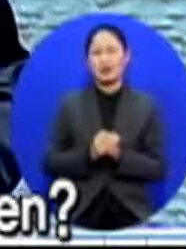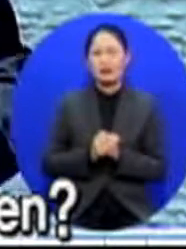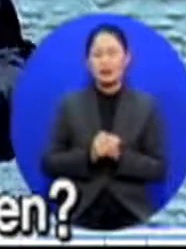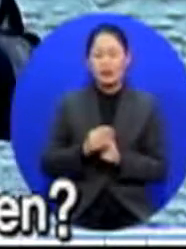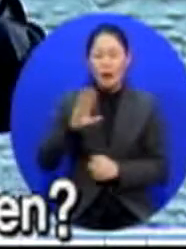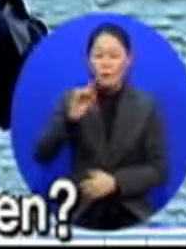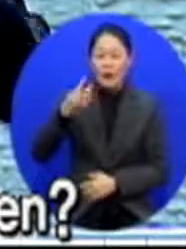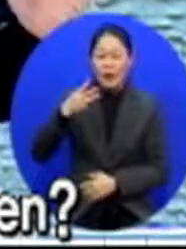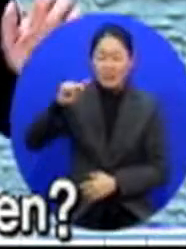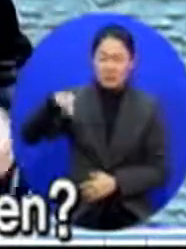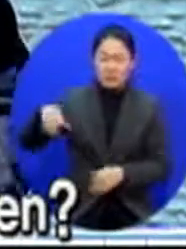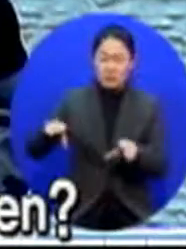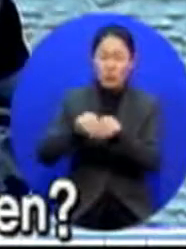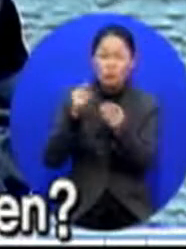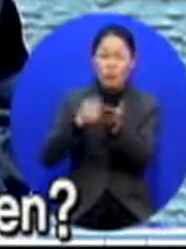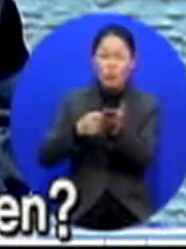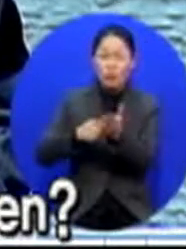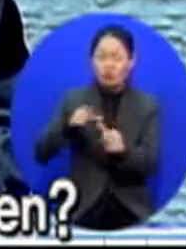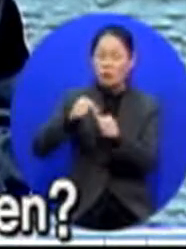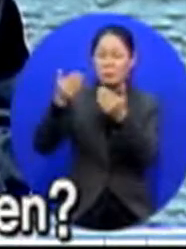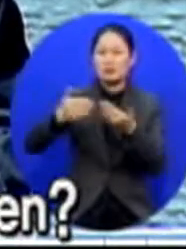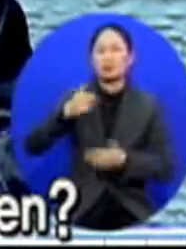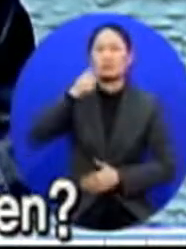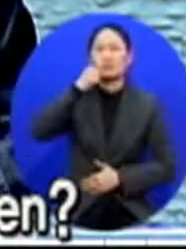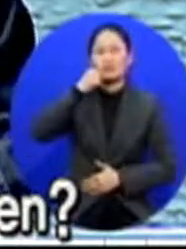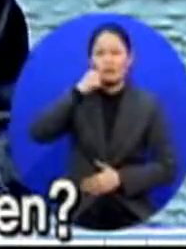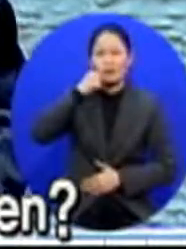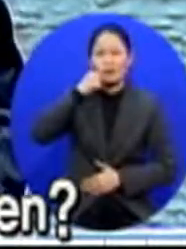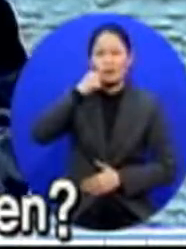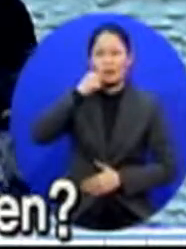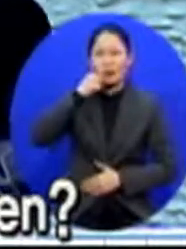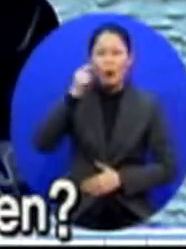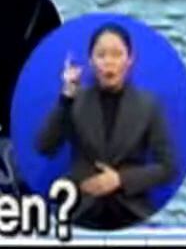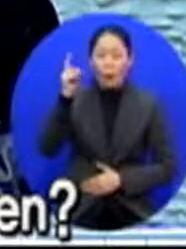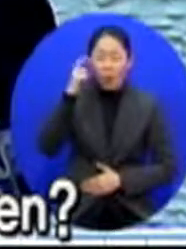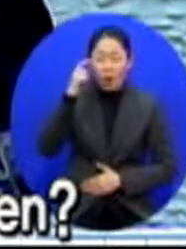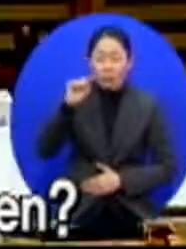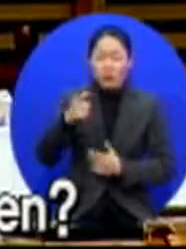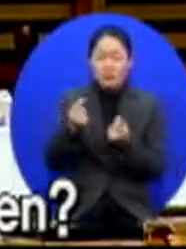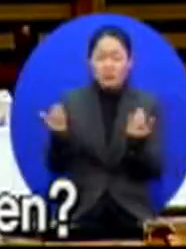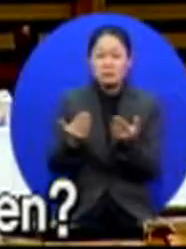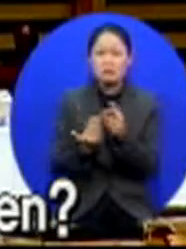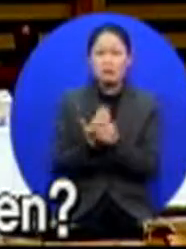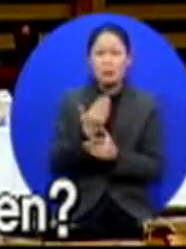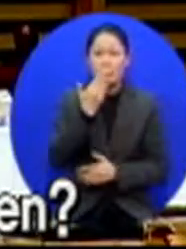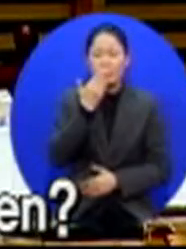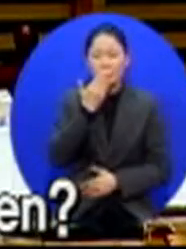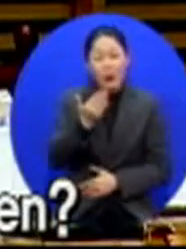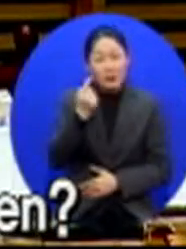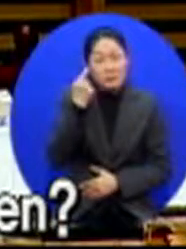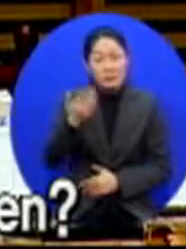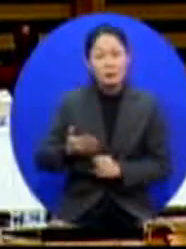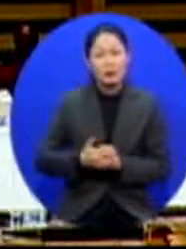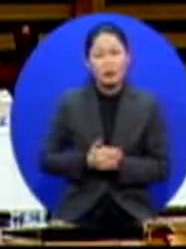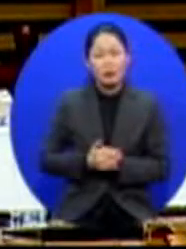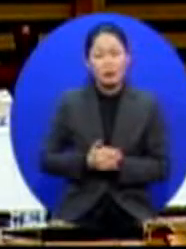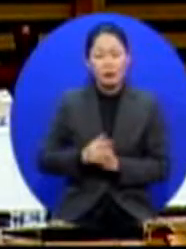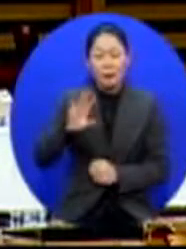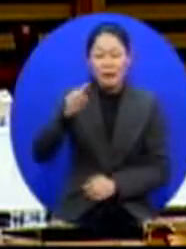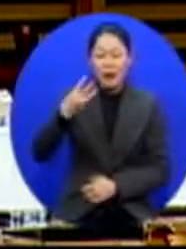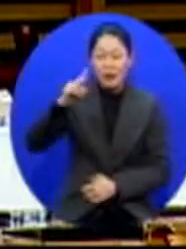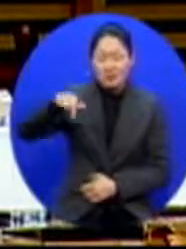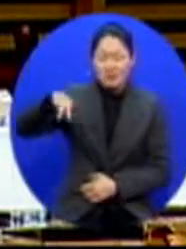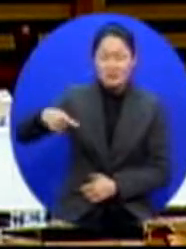벨리스 정도 기 구원 못 받았어요 자 어떻게 이런 일이 벌어질 수 있을까요 벨리스